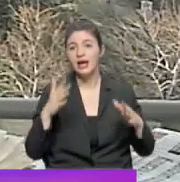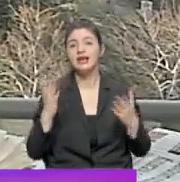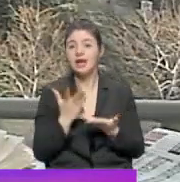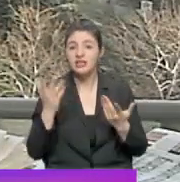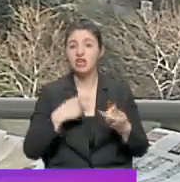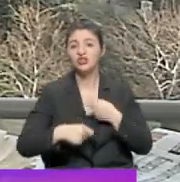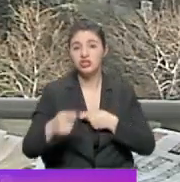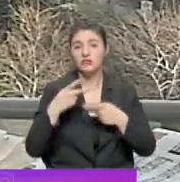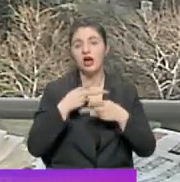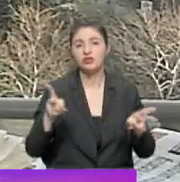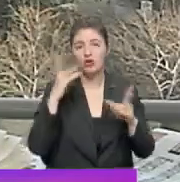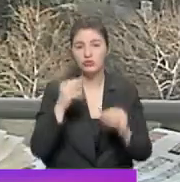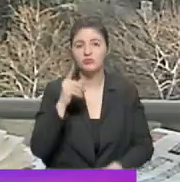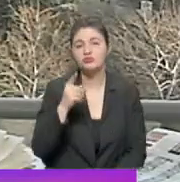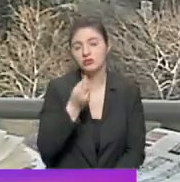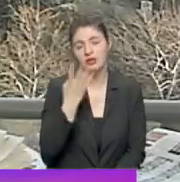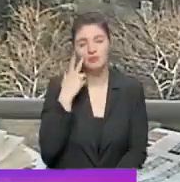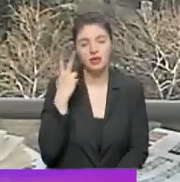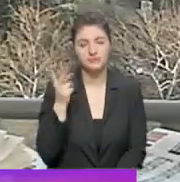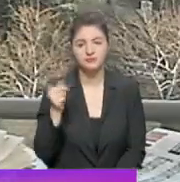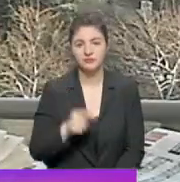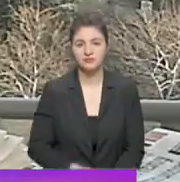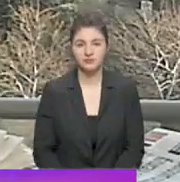kadar işletme açıldı? Bunun verileri.